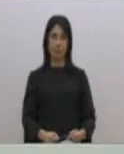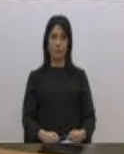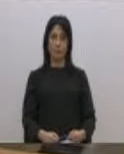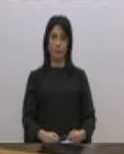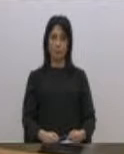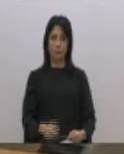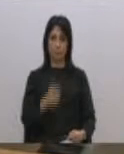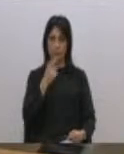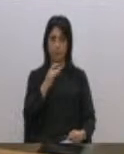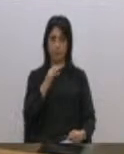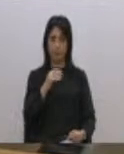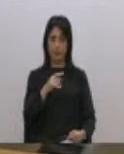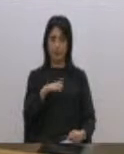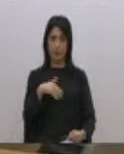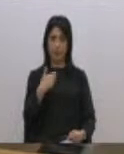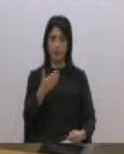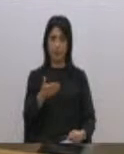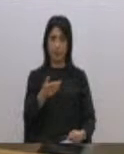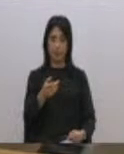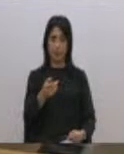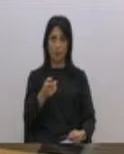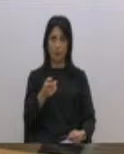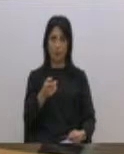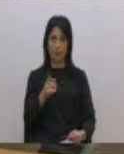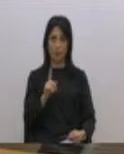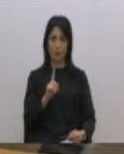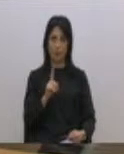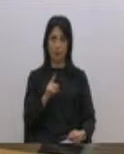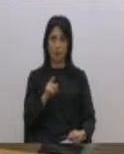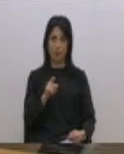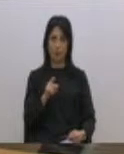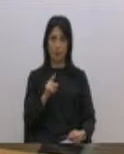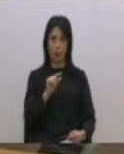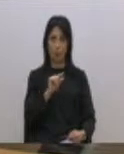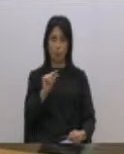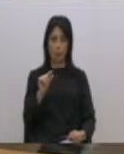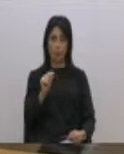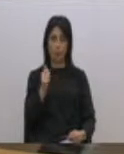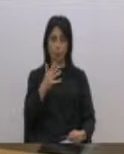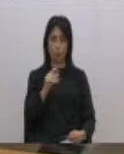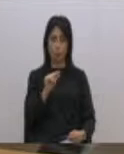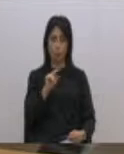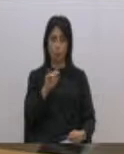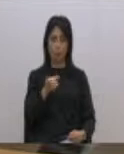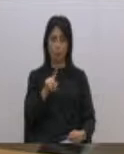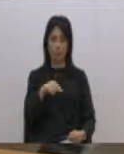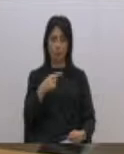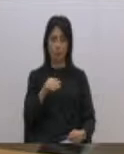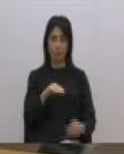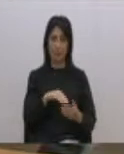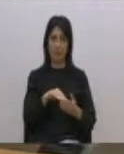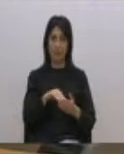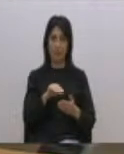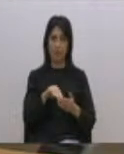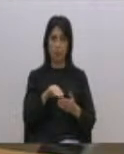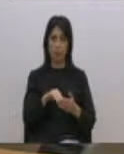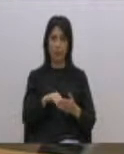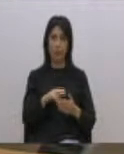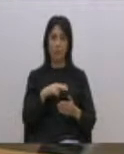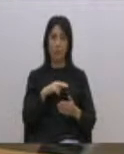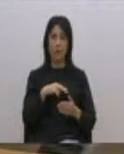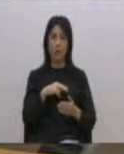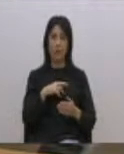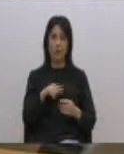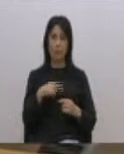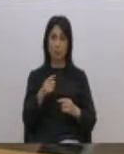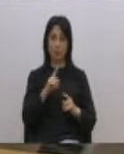ბატონო ირაკლი, გთავაზობთ რომ ამ მუხლის მე-15 პუნქტი შემდეგი რედაქციით ჩამოყალიბდეს პარლამენტის